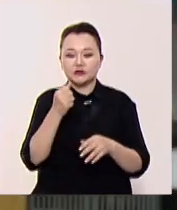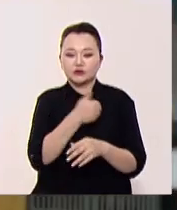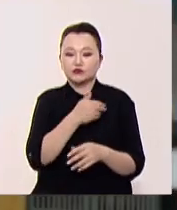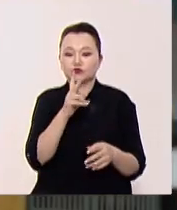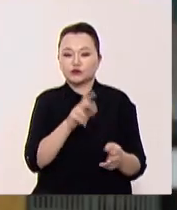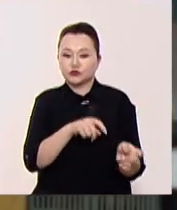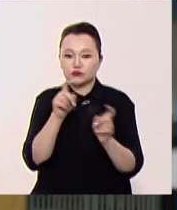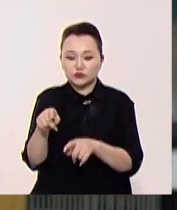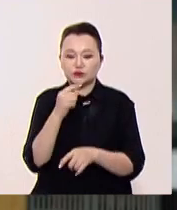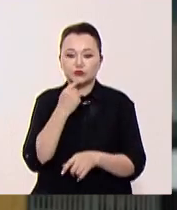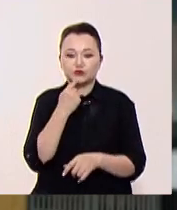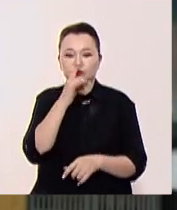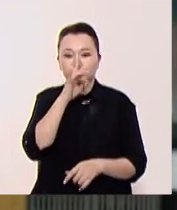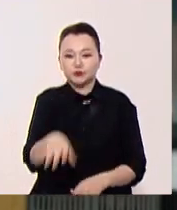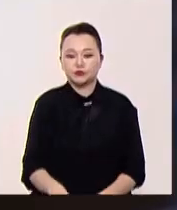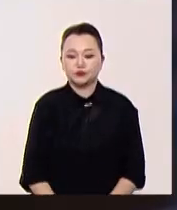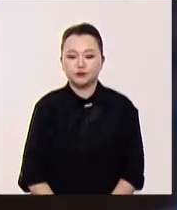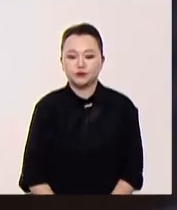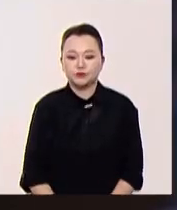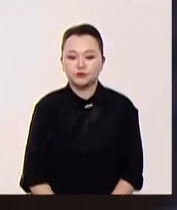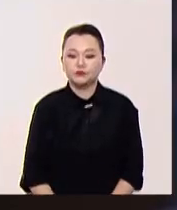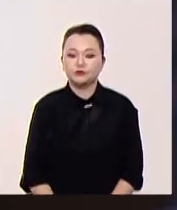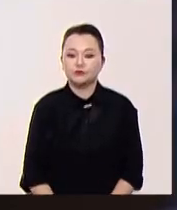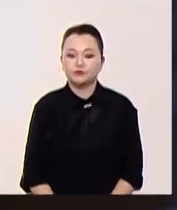переехать не составит труда.